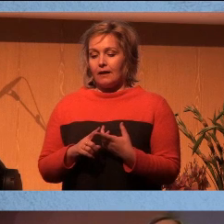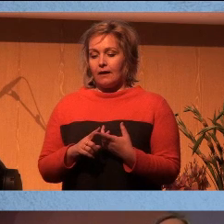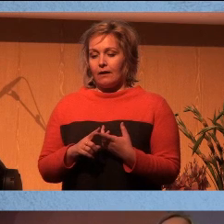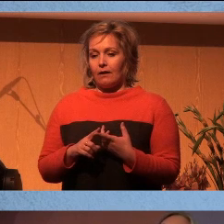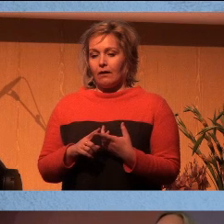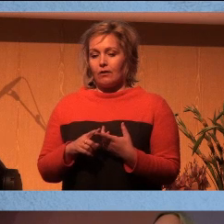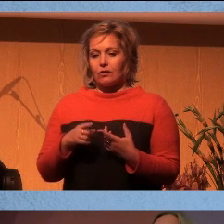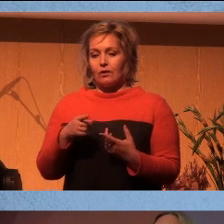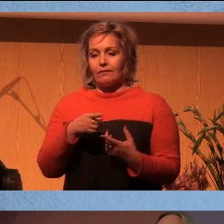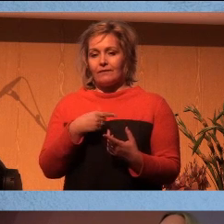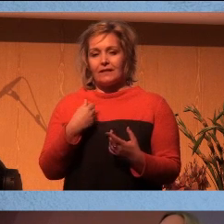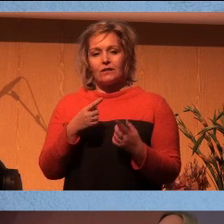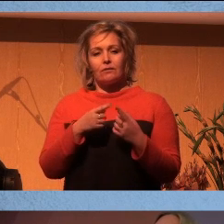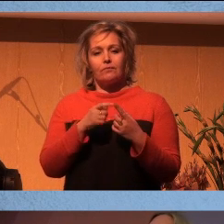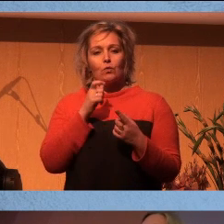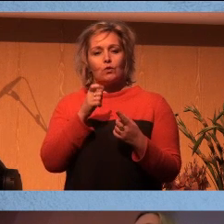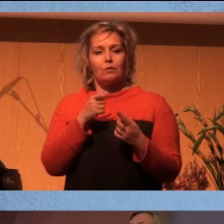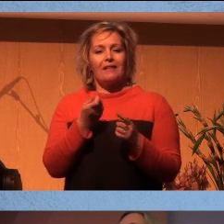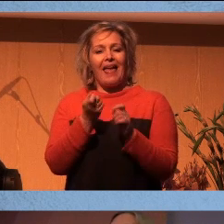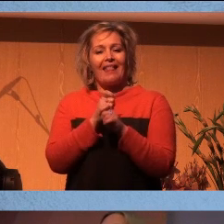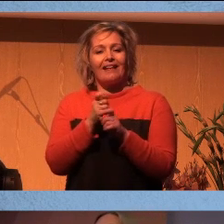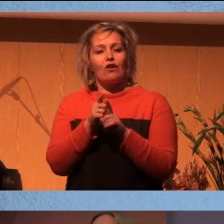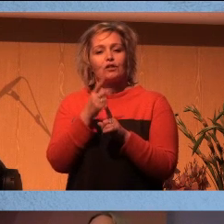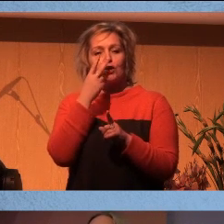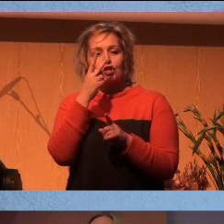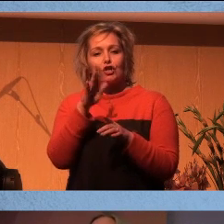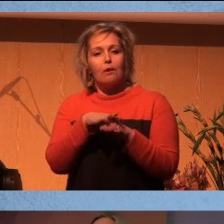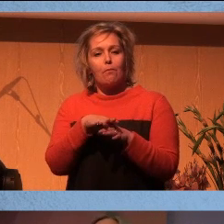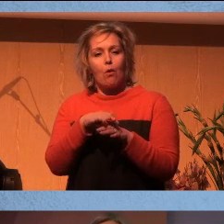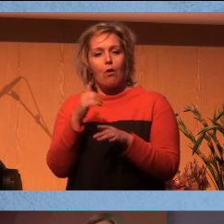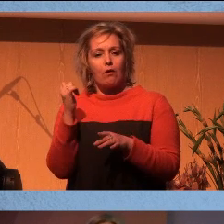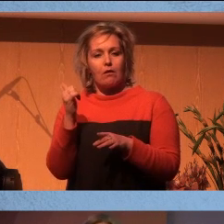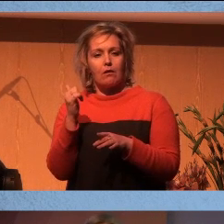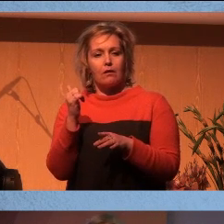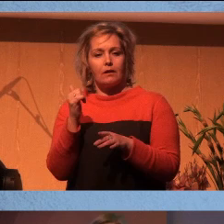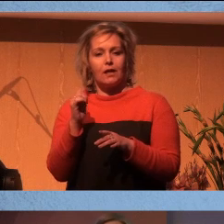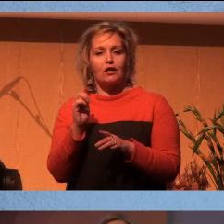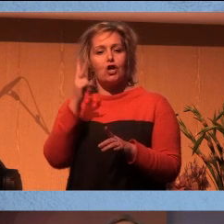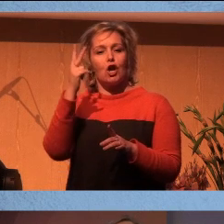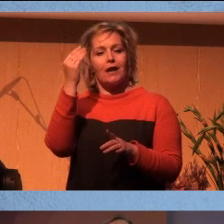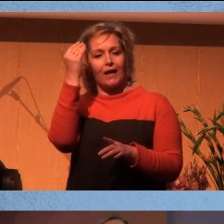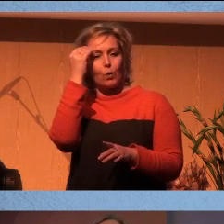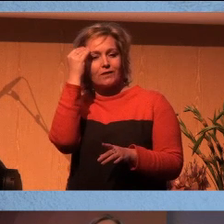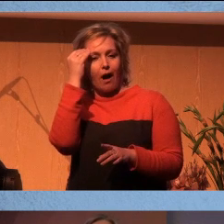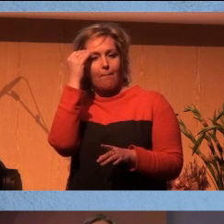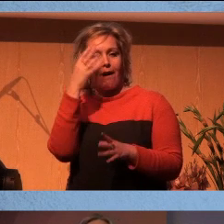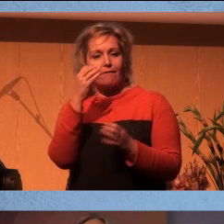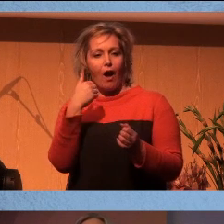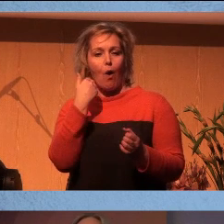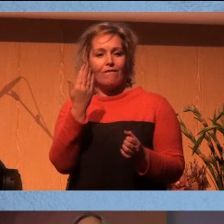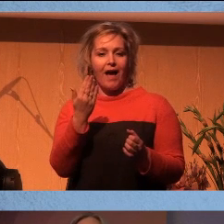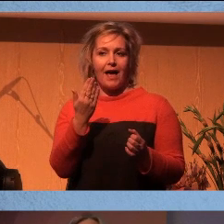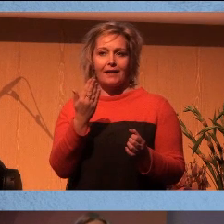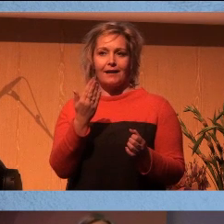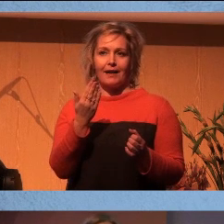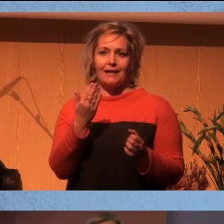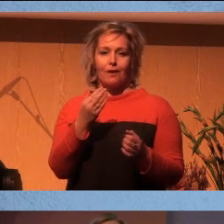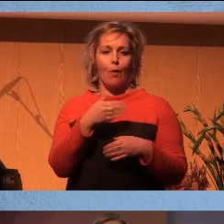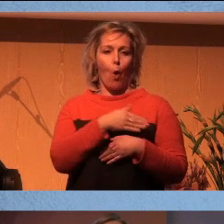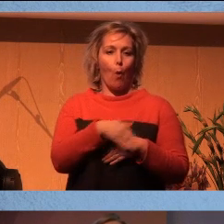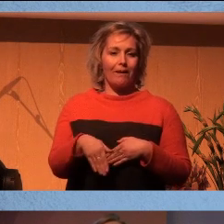Forrige århundre så får vi også en endring av hva som er synet på relevant eller gyldig kunnskap, fra å være litt mer den